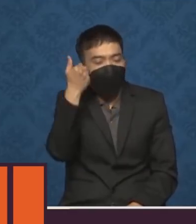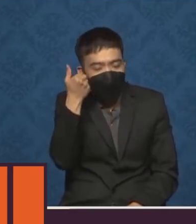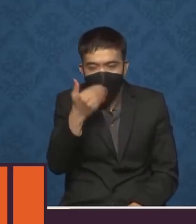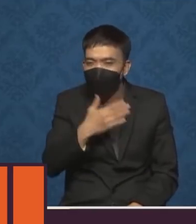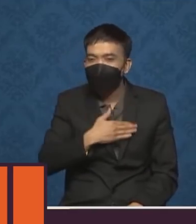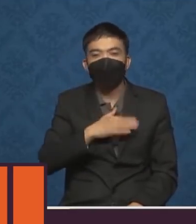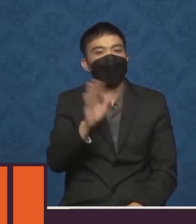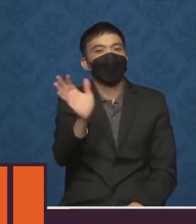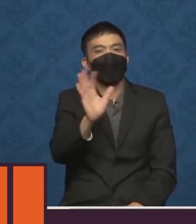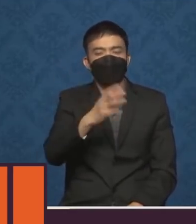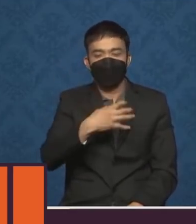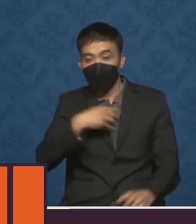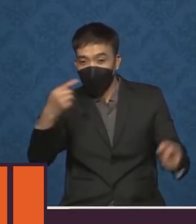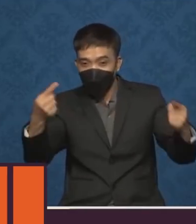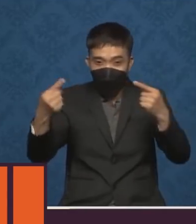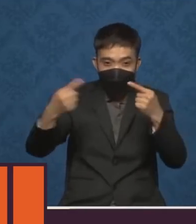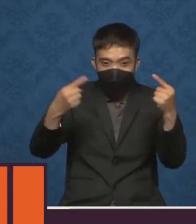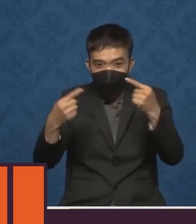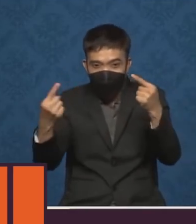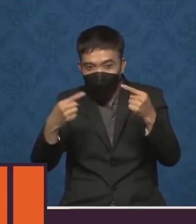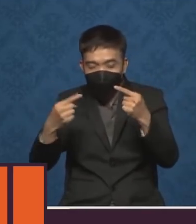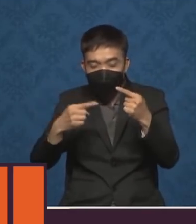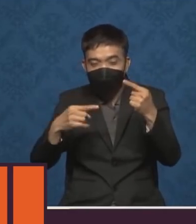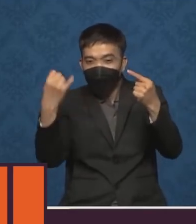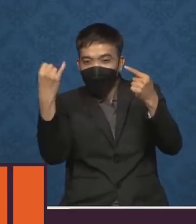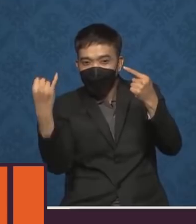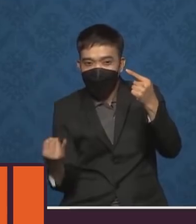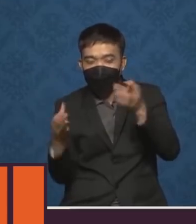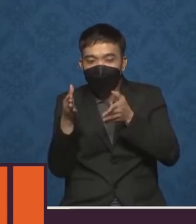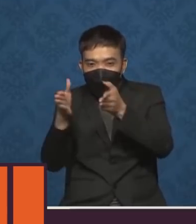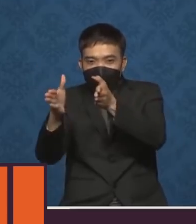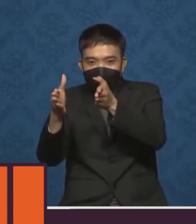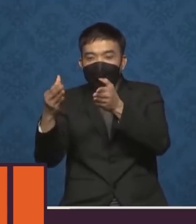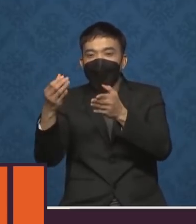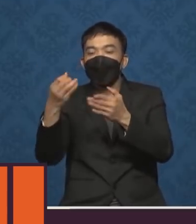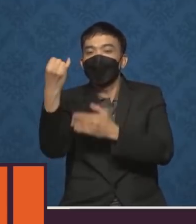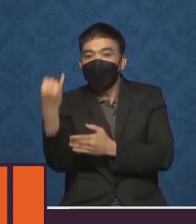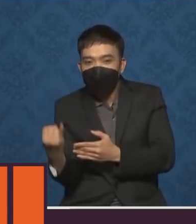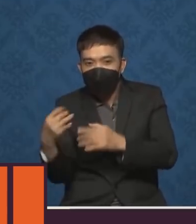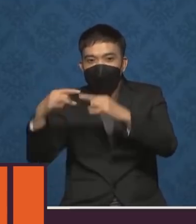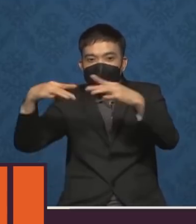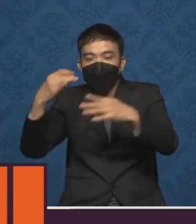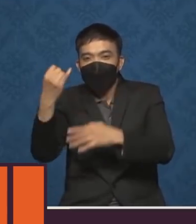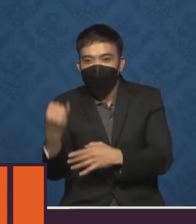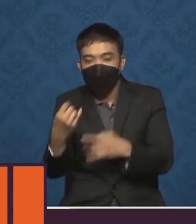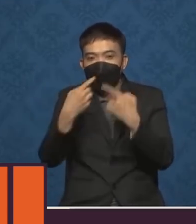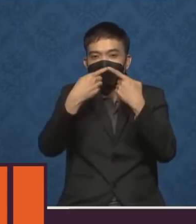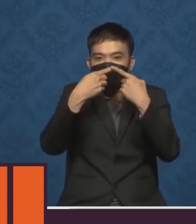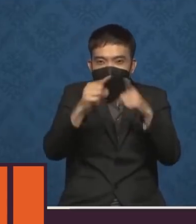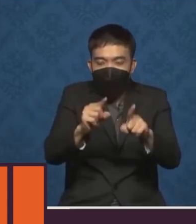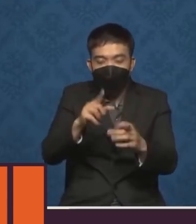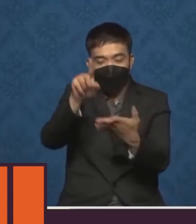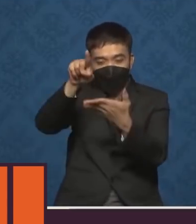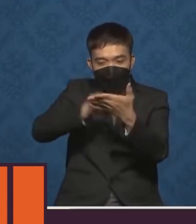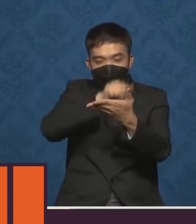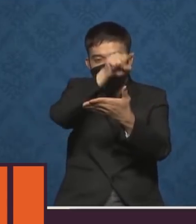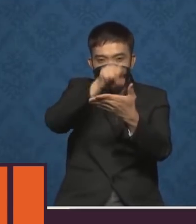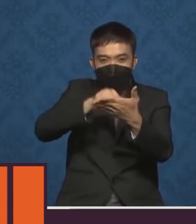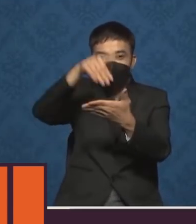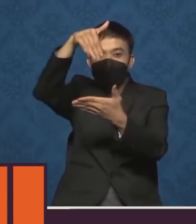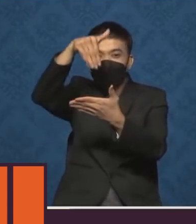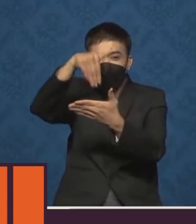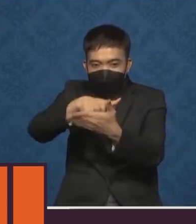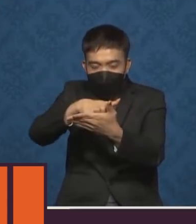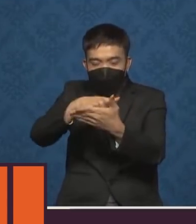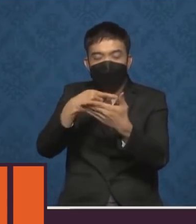ครับเราอาจจะถกเถียงฝ่ายค้านอาจจะแพ้ในกฎหมายอื่นๆได้นะครับแต่ถ้าเราผู้มาจากการเลือกตั้งแ